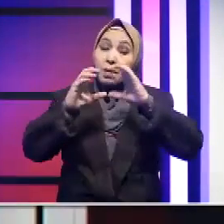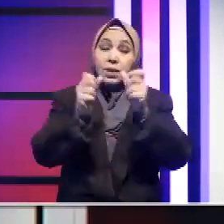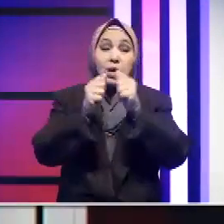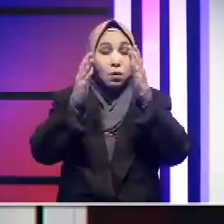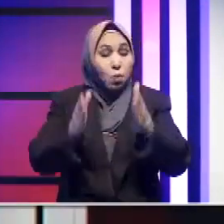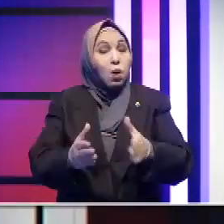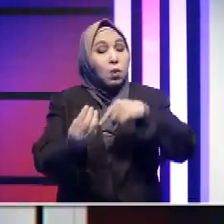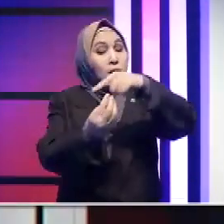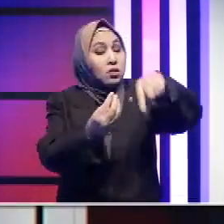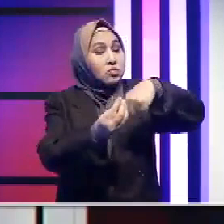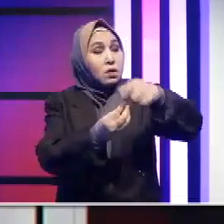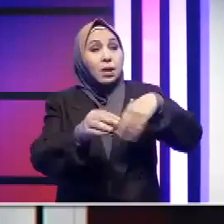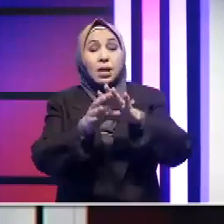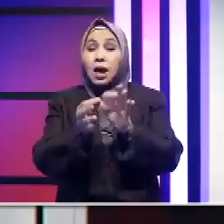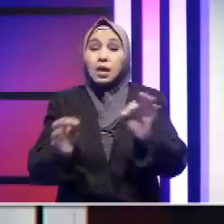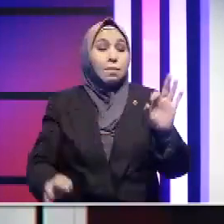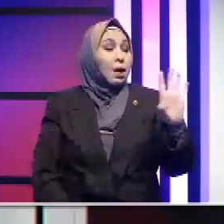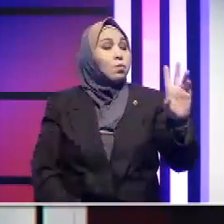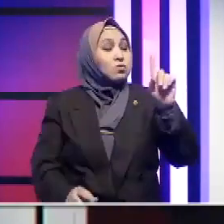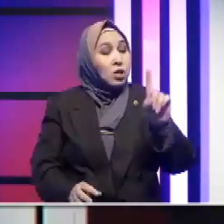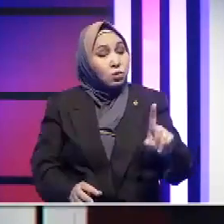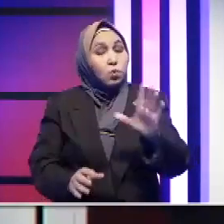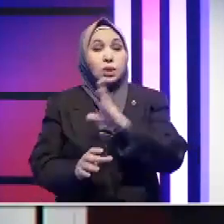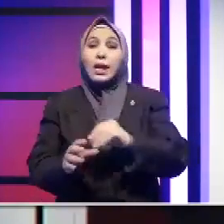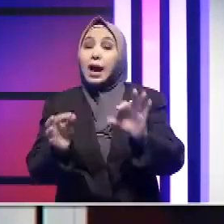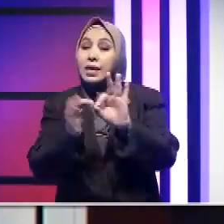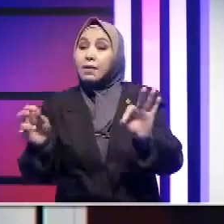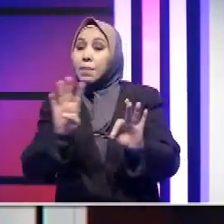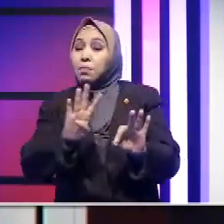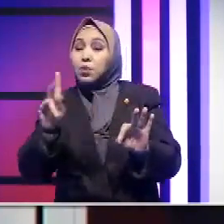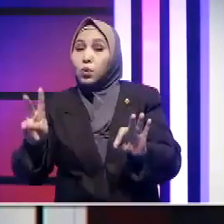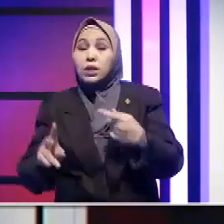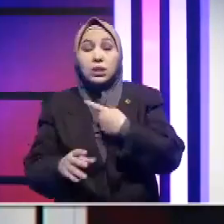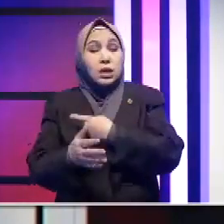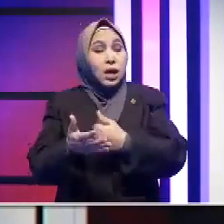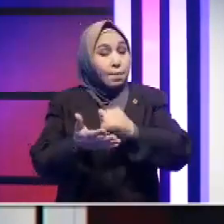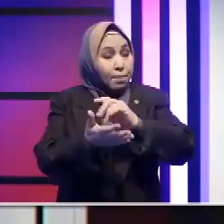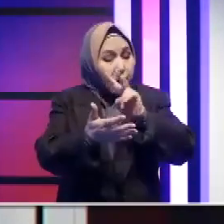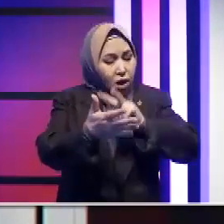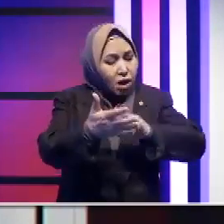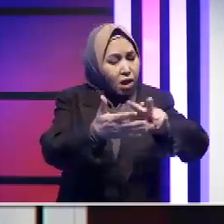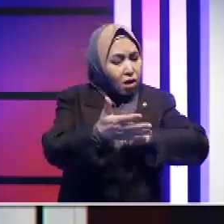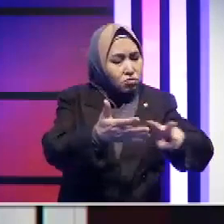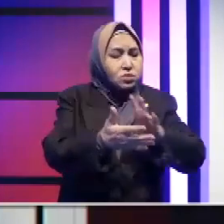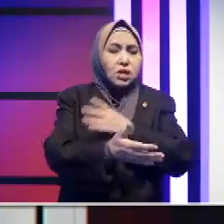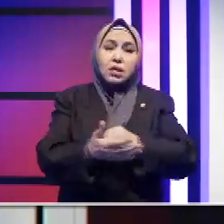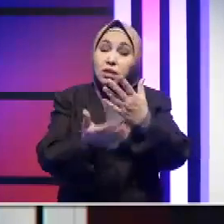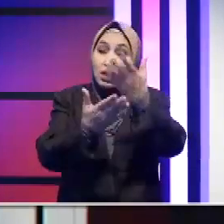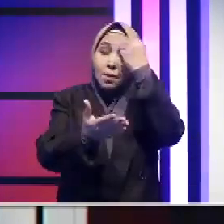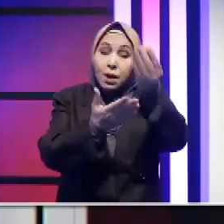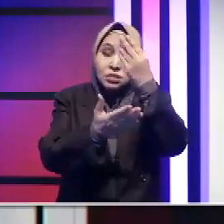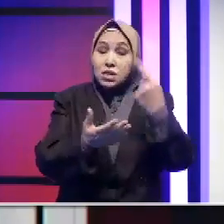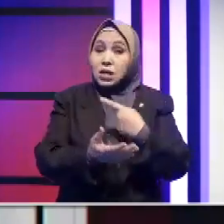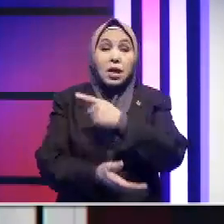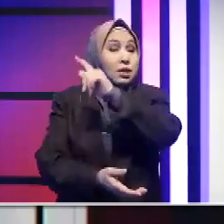orang-orang disekitarnya pada ayam 21 dan ayat 42 yang kita nabacu kita ambil pelajaran dan lebih daripada itu nanti kita